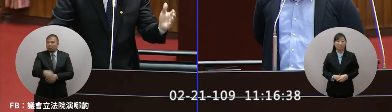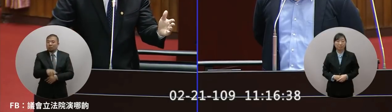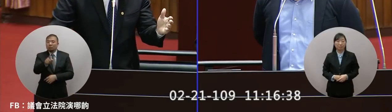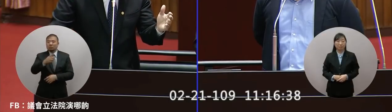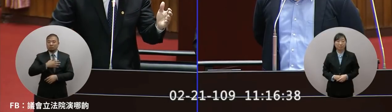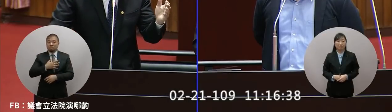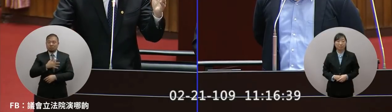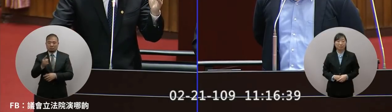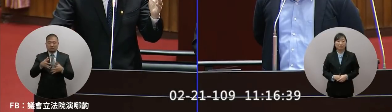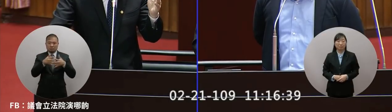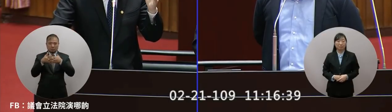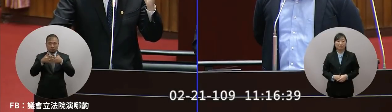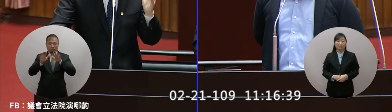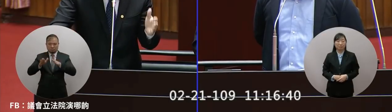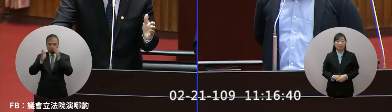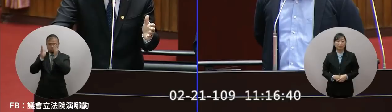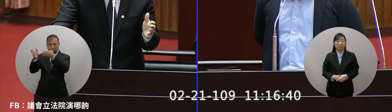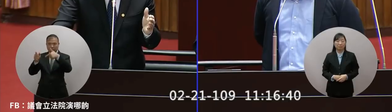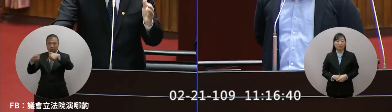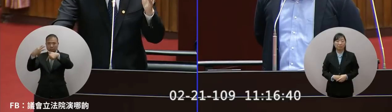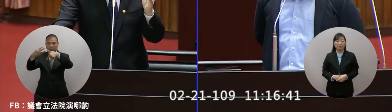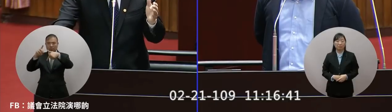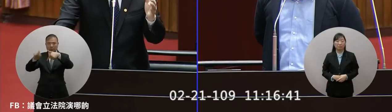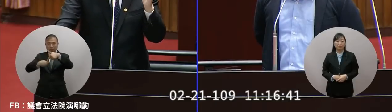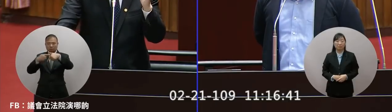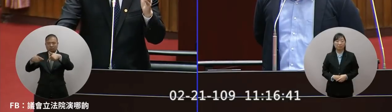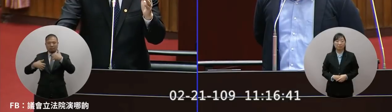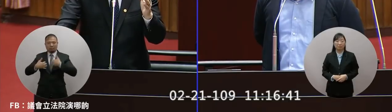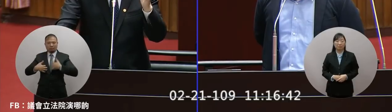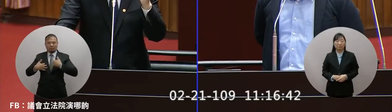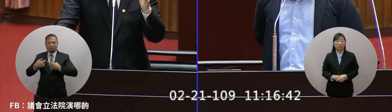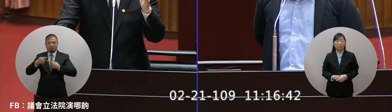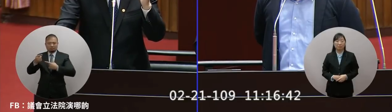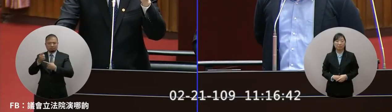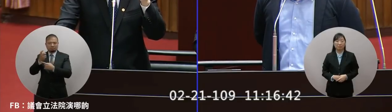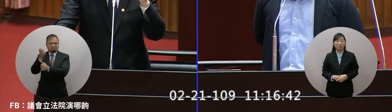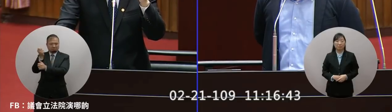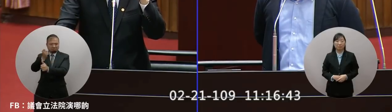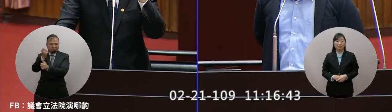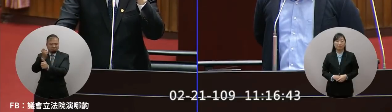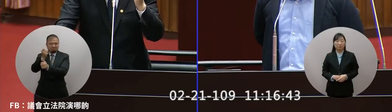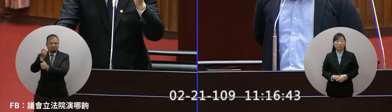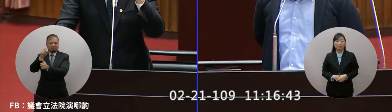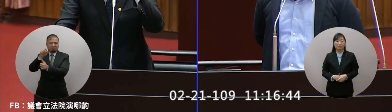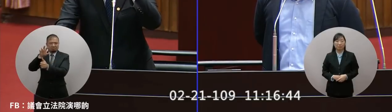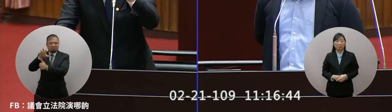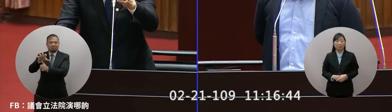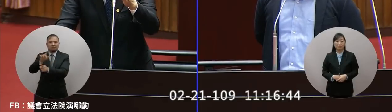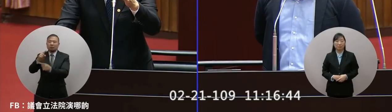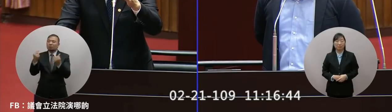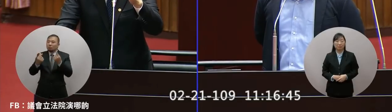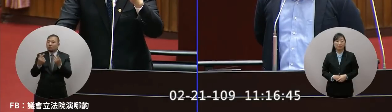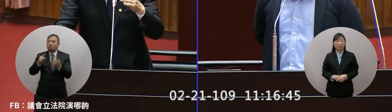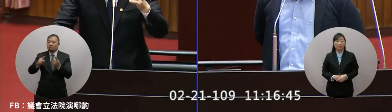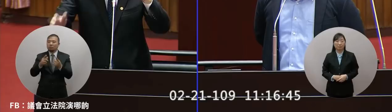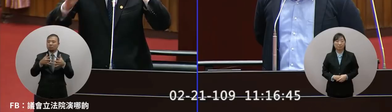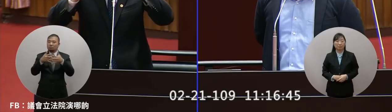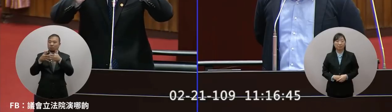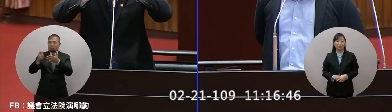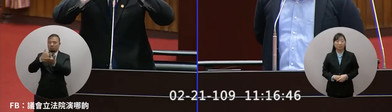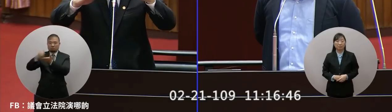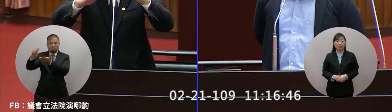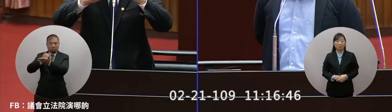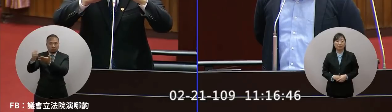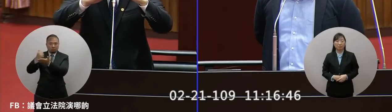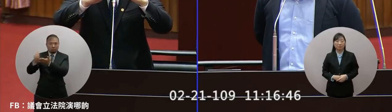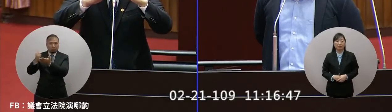国对伊朗啊进行这一个制裁，所以相关的这些出口到伊朗的这个部分，在美国